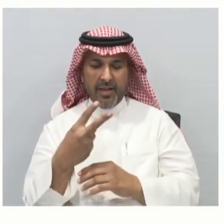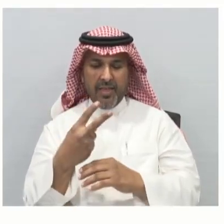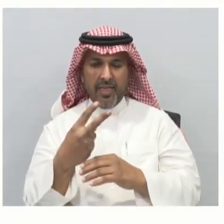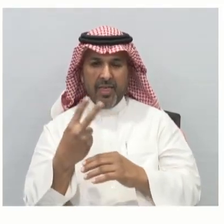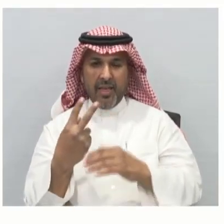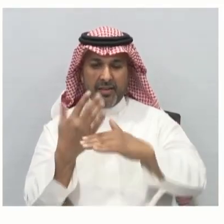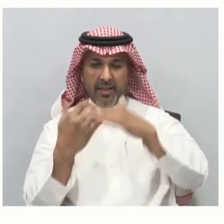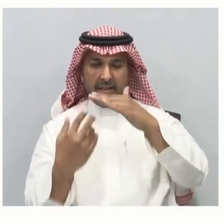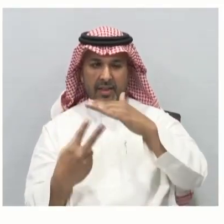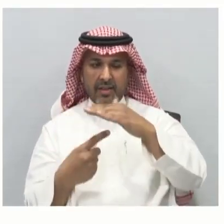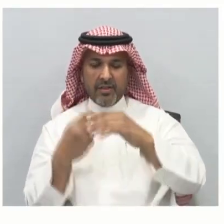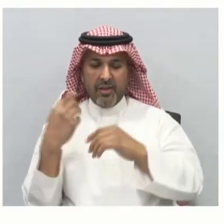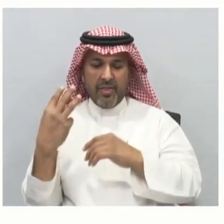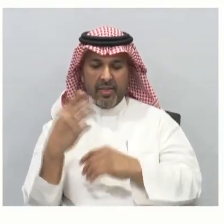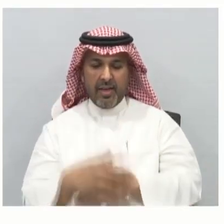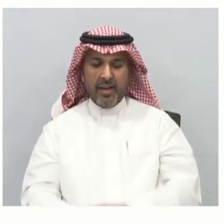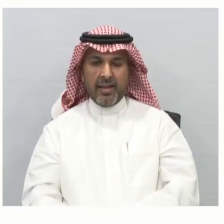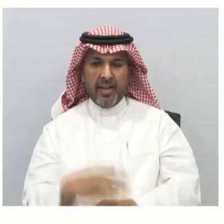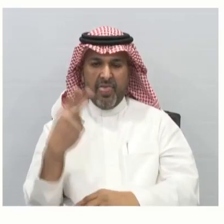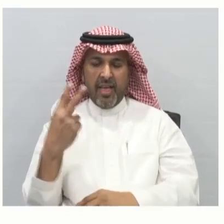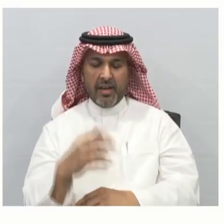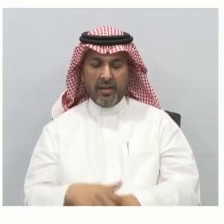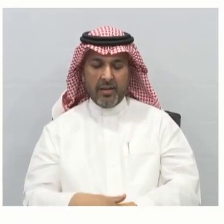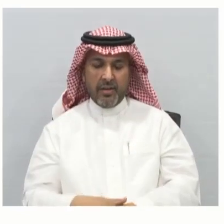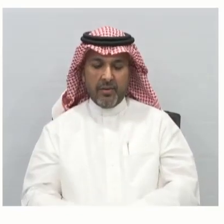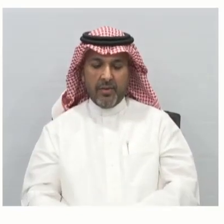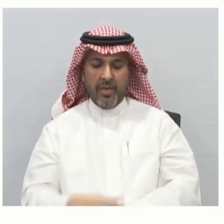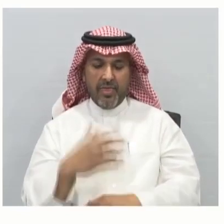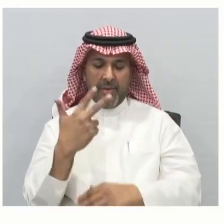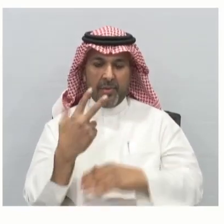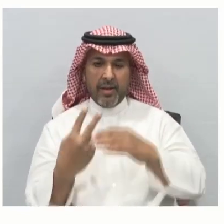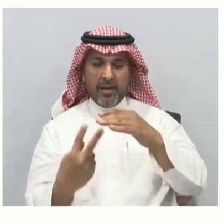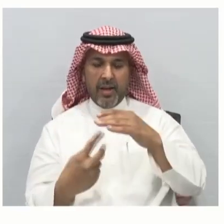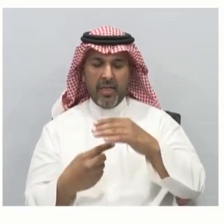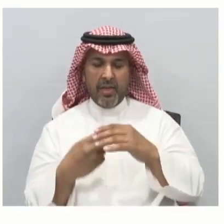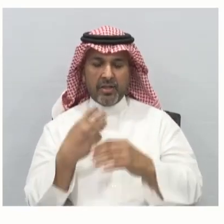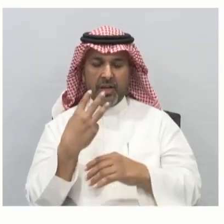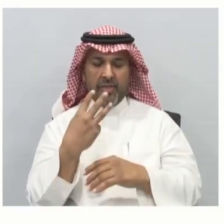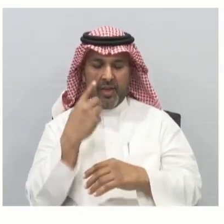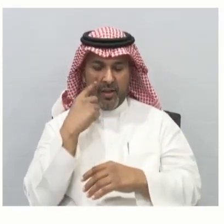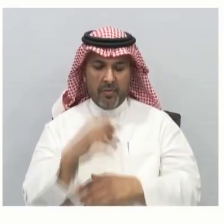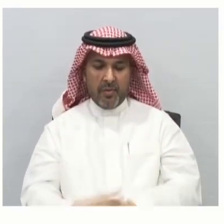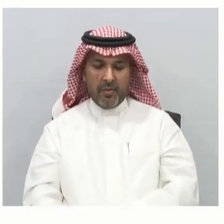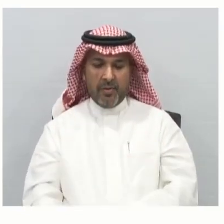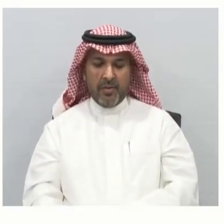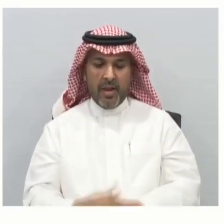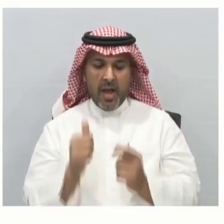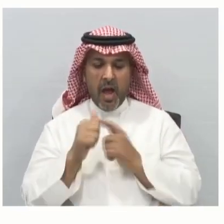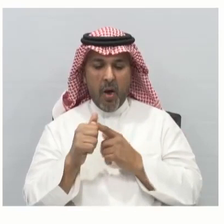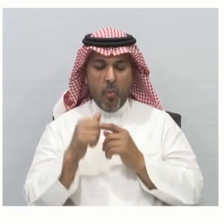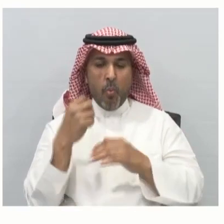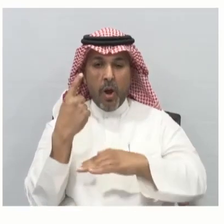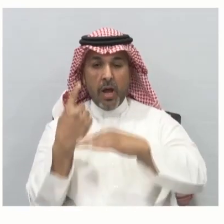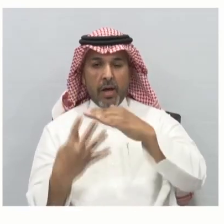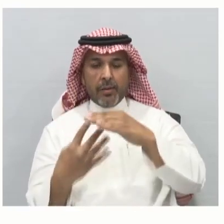الثمانيه على 12 راح يكون ترتيبه الثالث ابحث لنا عن اجابتي الربع عندي